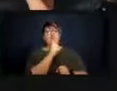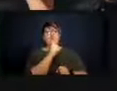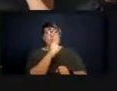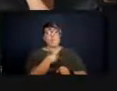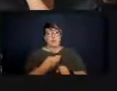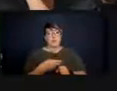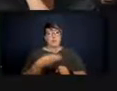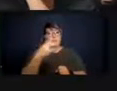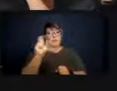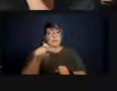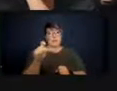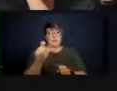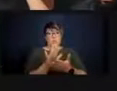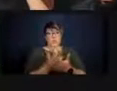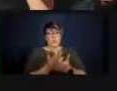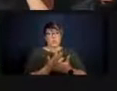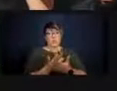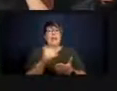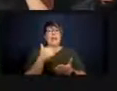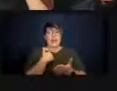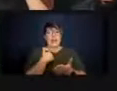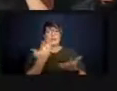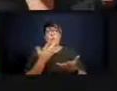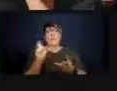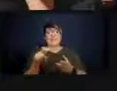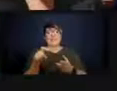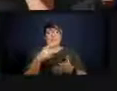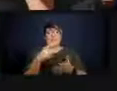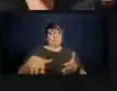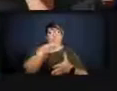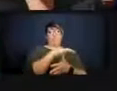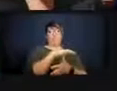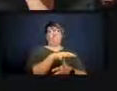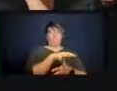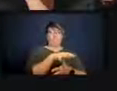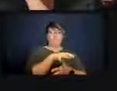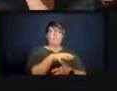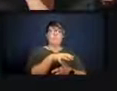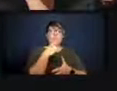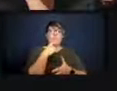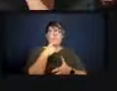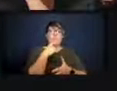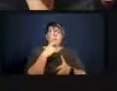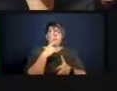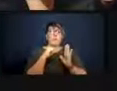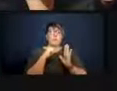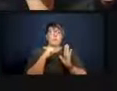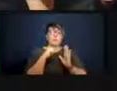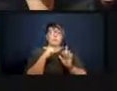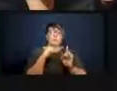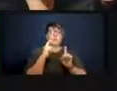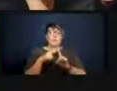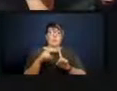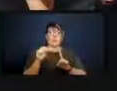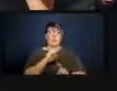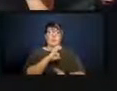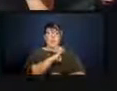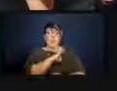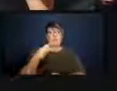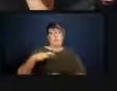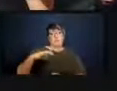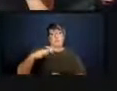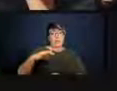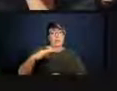ومن المهم أيضا أن ندرك أن هنالك طبعا المقومات اللازمة لكي تنجح